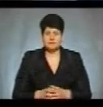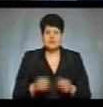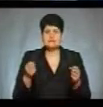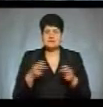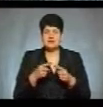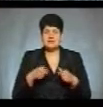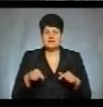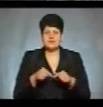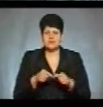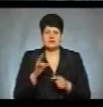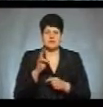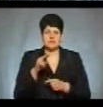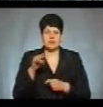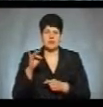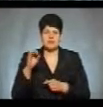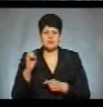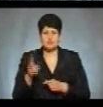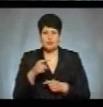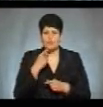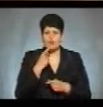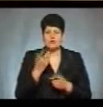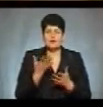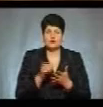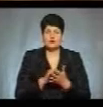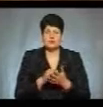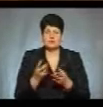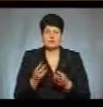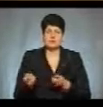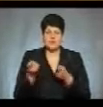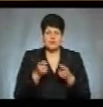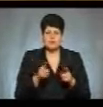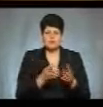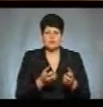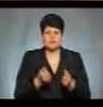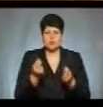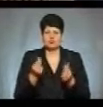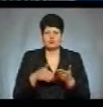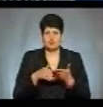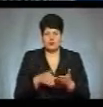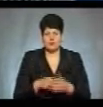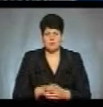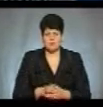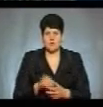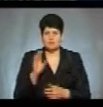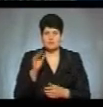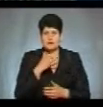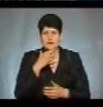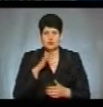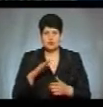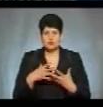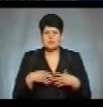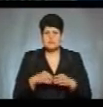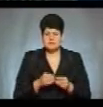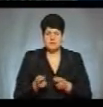прийому громадян Наталія Плесюк розповідає, які документи потрібно принести, щоб отримати грошову допомогу. Посвідчення багатодітна сім'я,